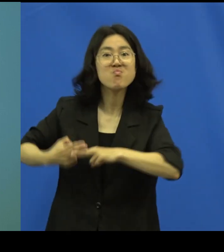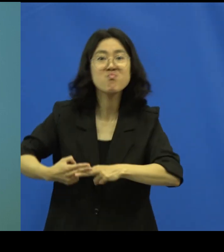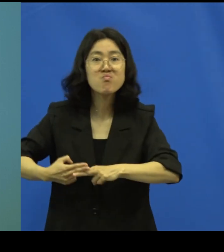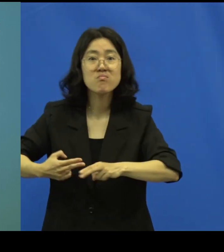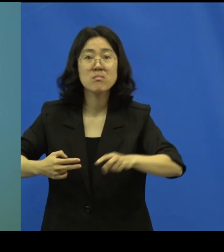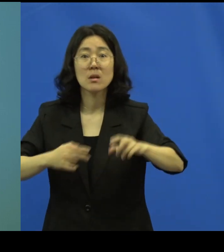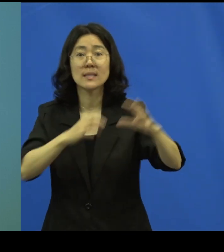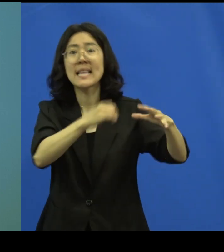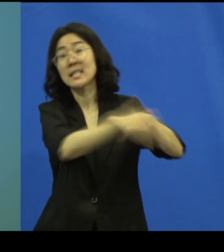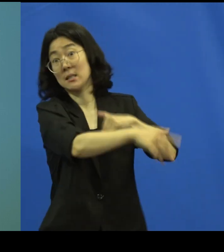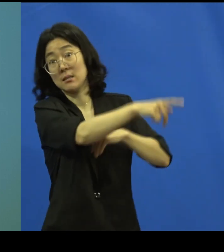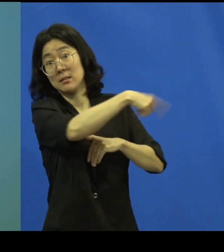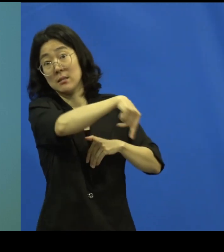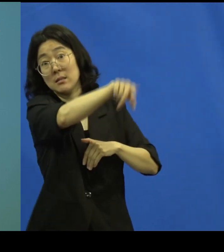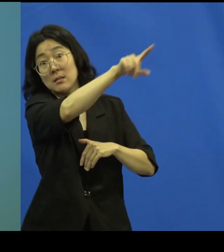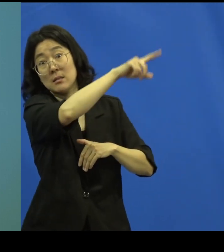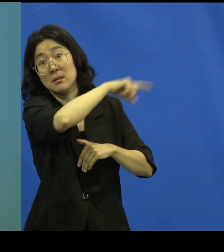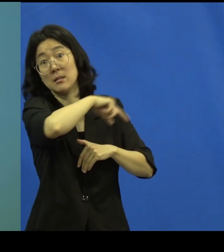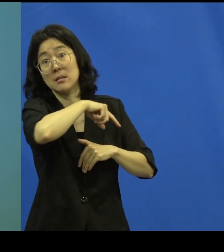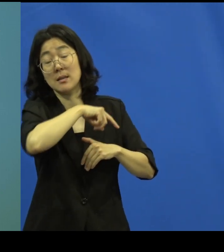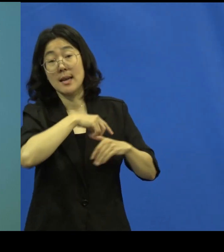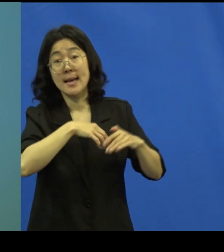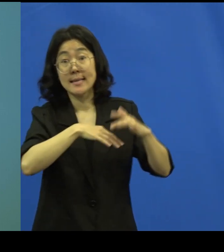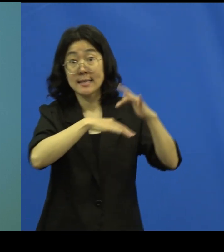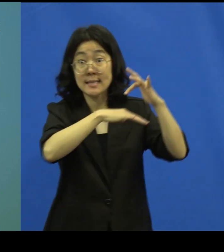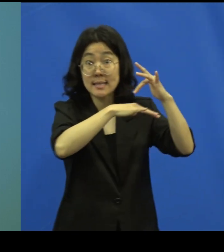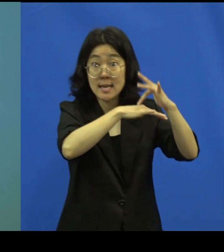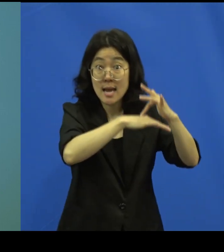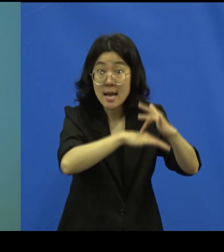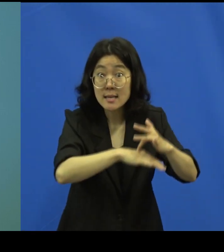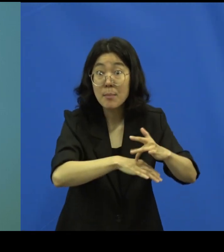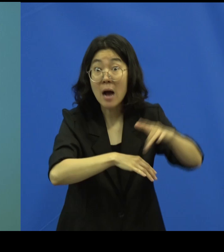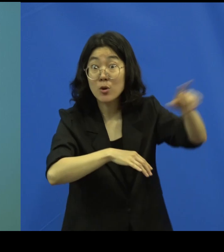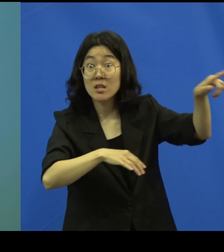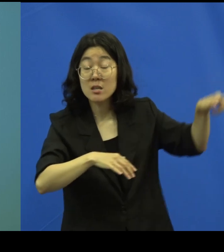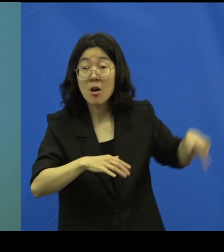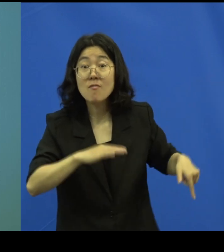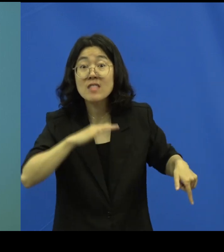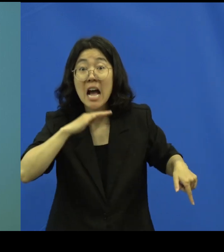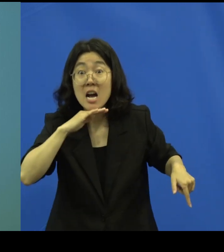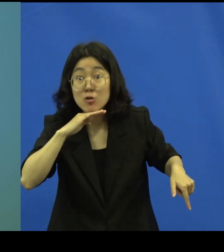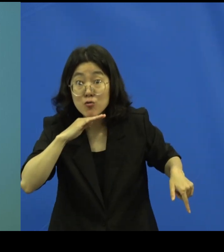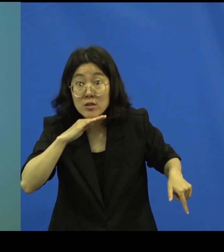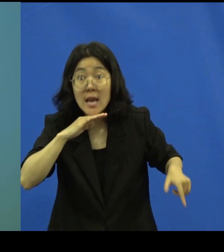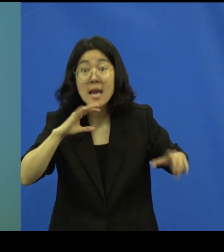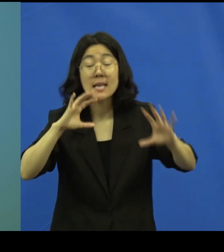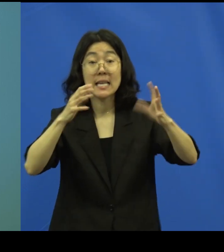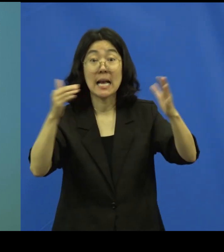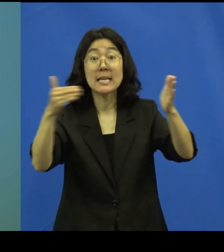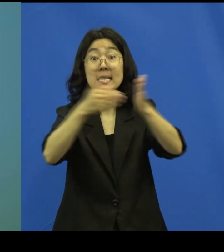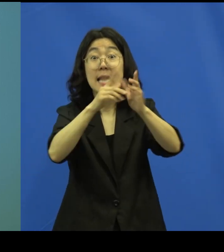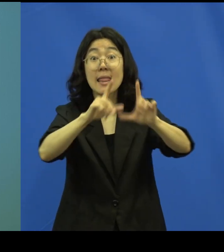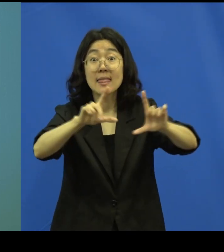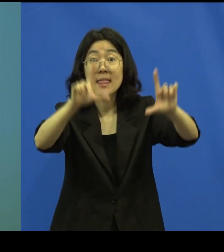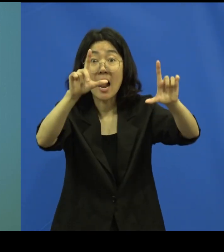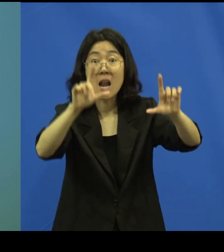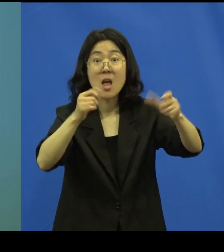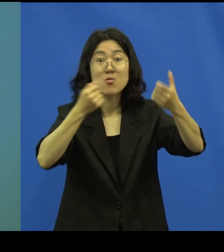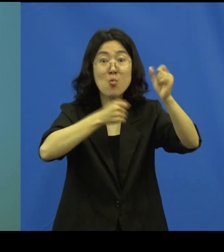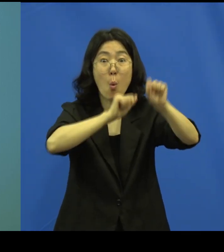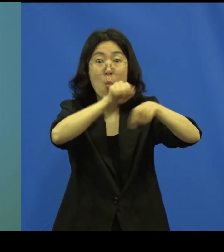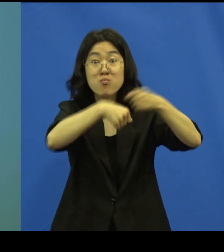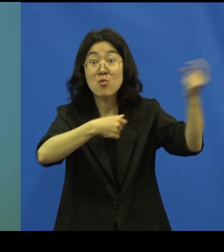약육광시. 마지막 날 사탄은 짐승으로 나타나죠. 악한 본성을 드러내는 호화감을 나타냅니다. 그래서